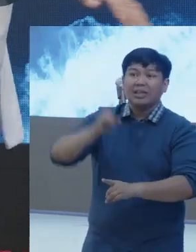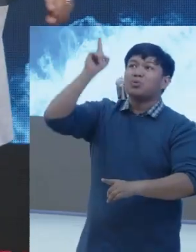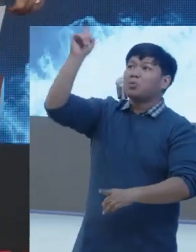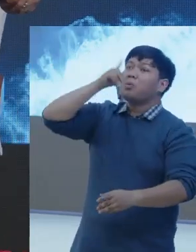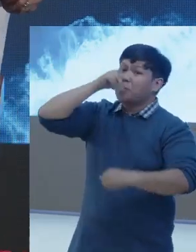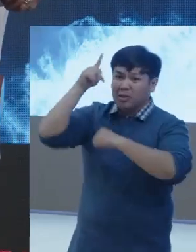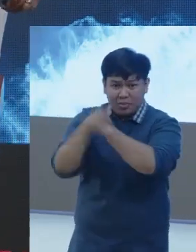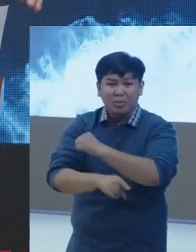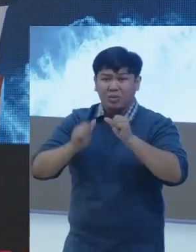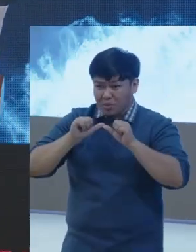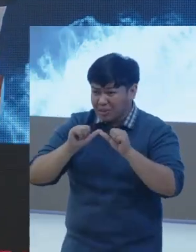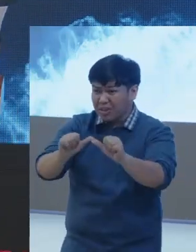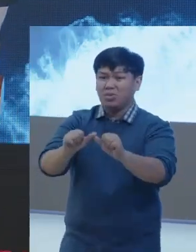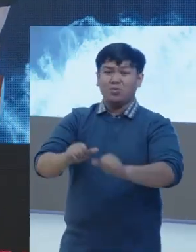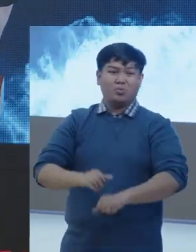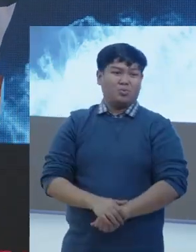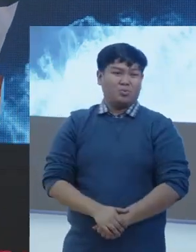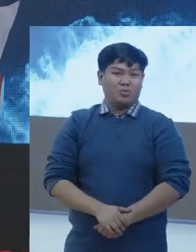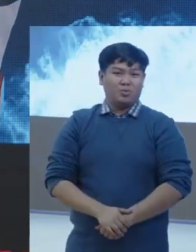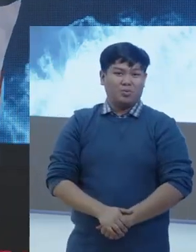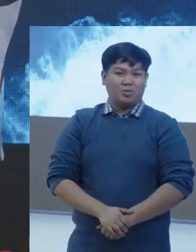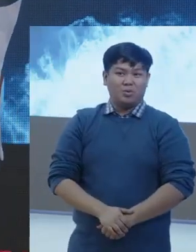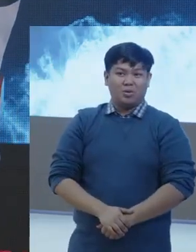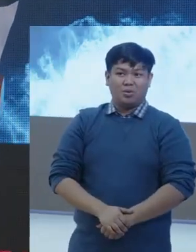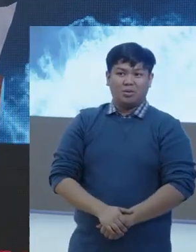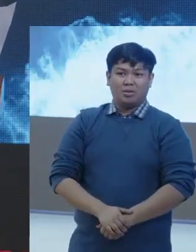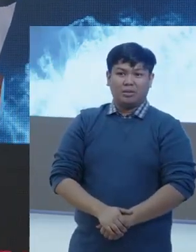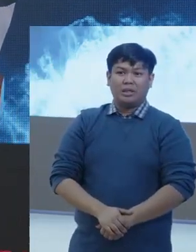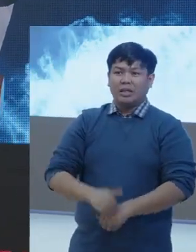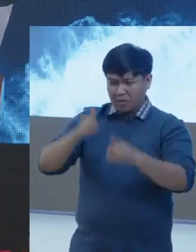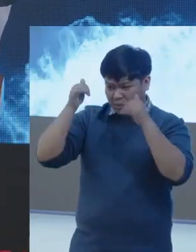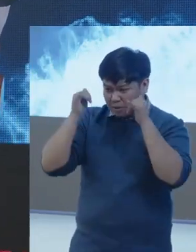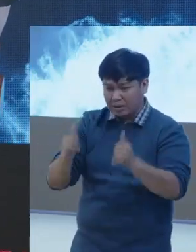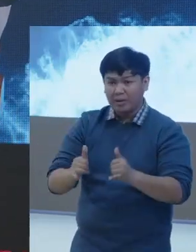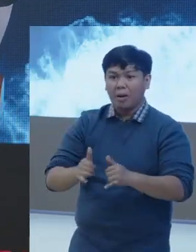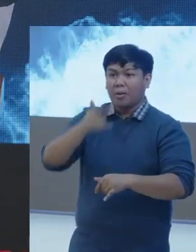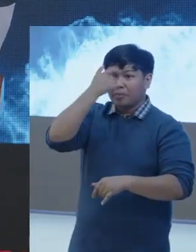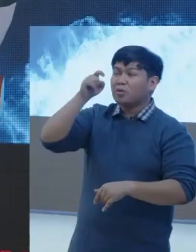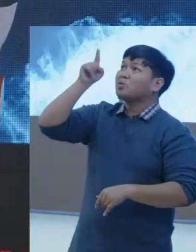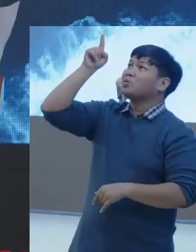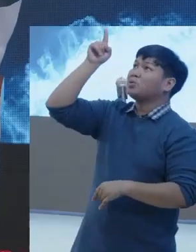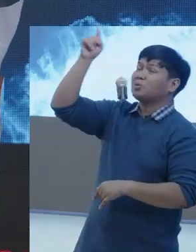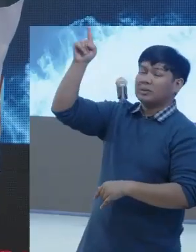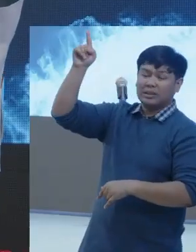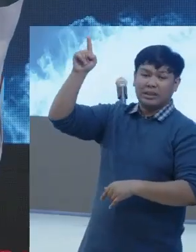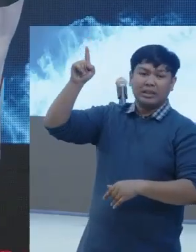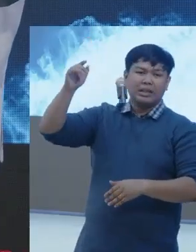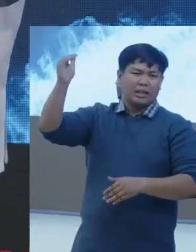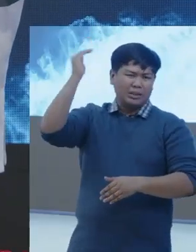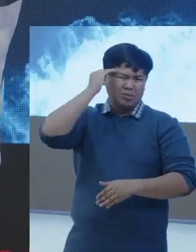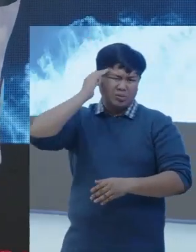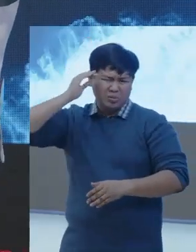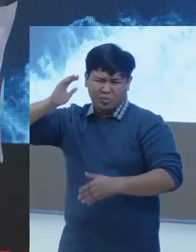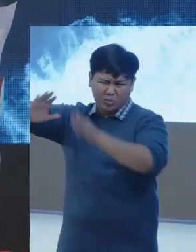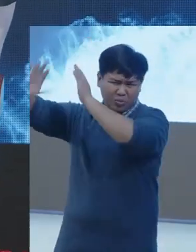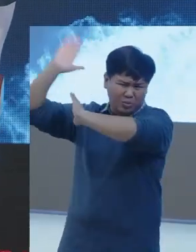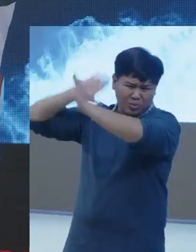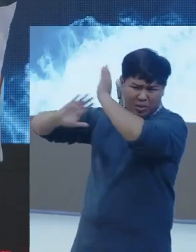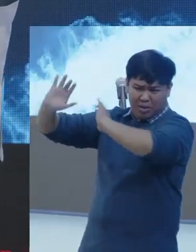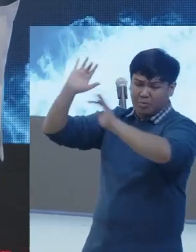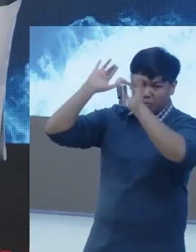hustisya. God's righteousness is the same because in His divine forbearance,